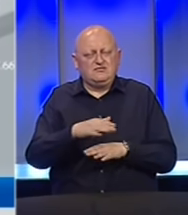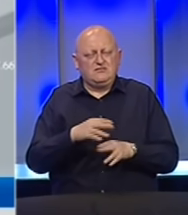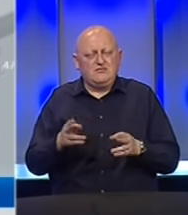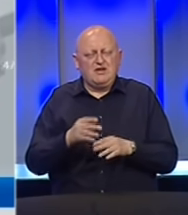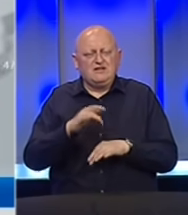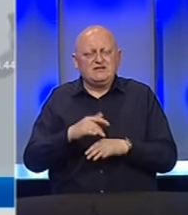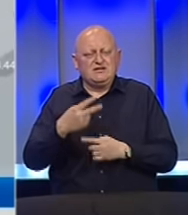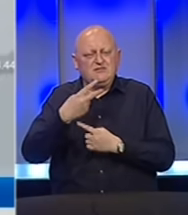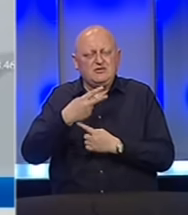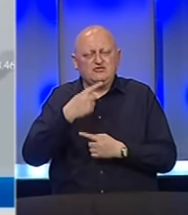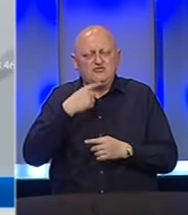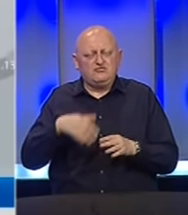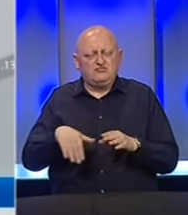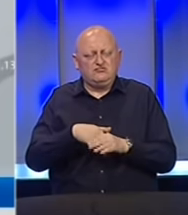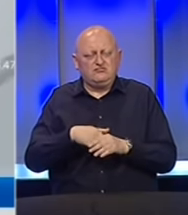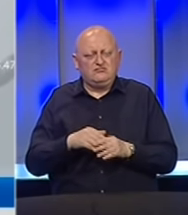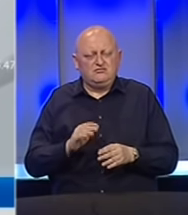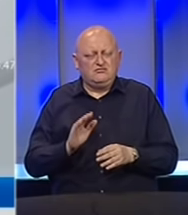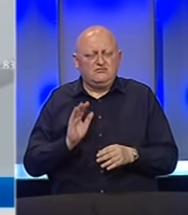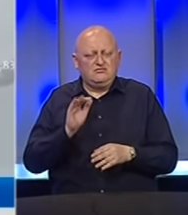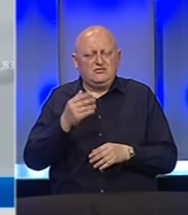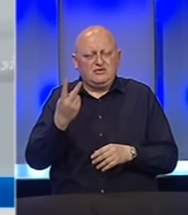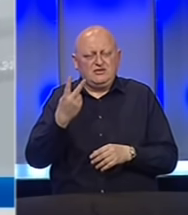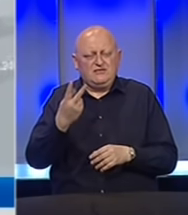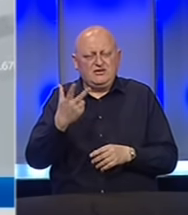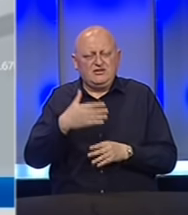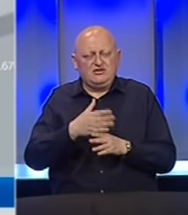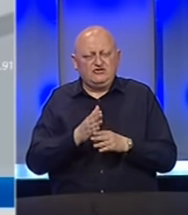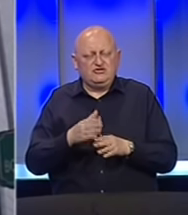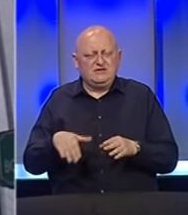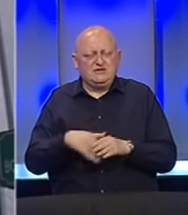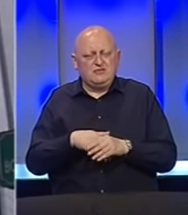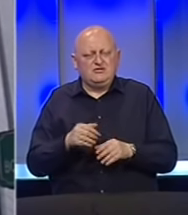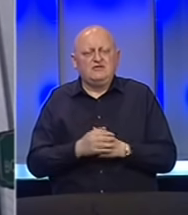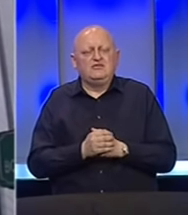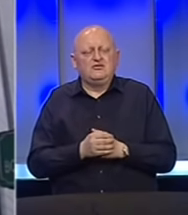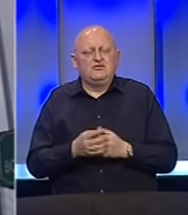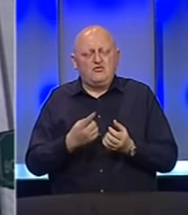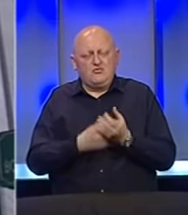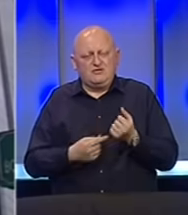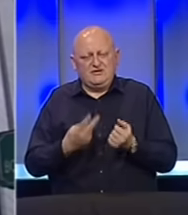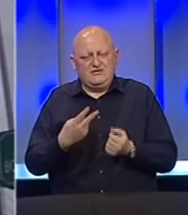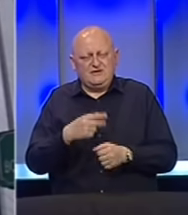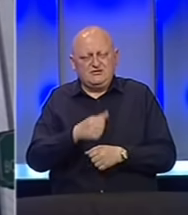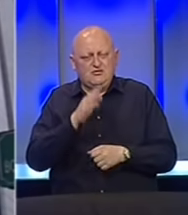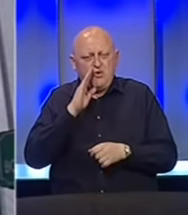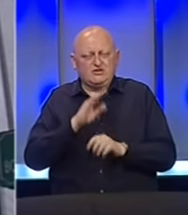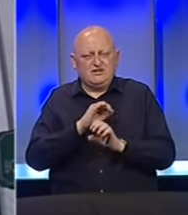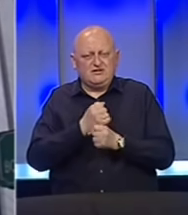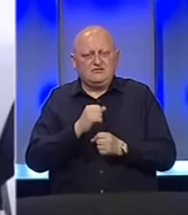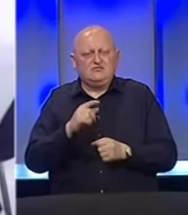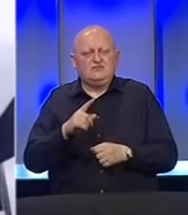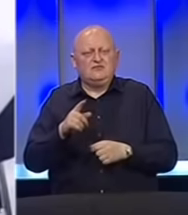srednjih preduzeća koja upošljavaju preko 2/3 ukupno zaposlenih. U posljednjih 20 godina Bosna i